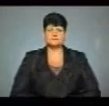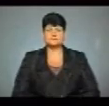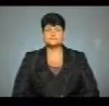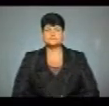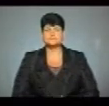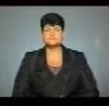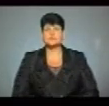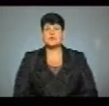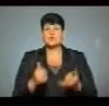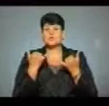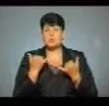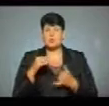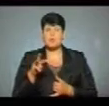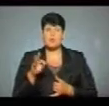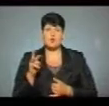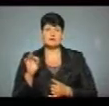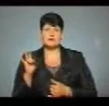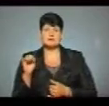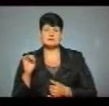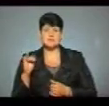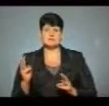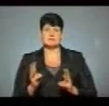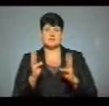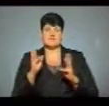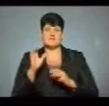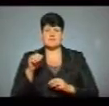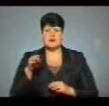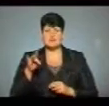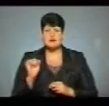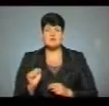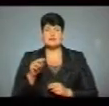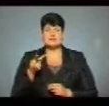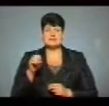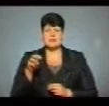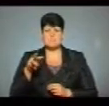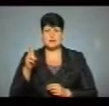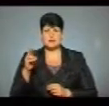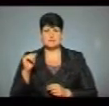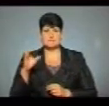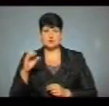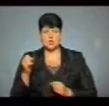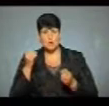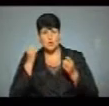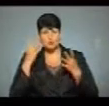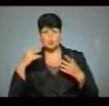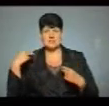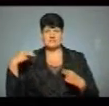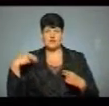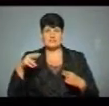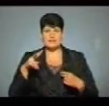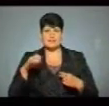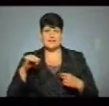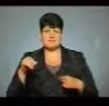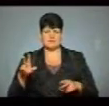Сьогодні у Монастириськах запалили ватру 20-го міжнародного фестивалю лемківської культури «Дзвони Лемківщини». Лемки із 7